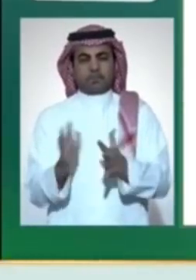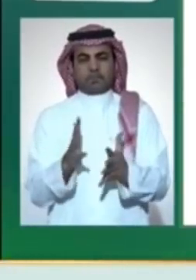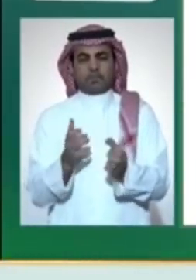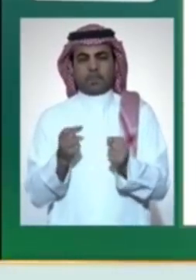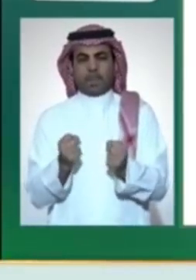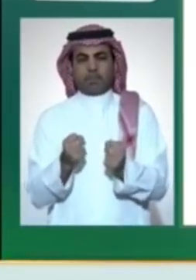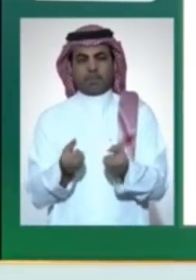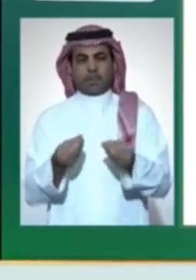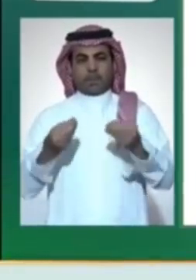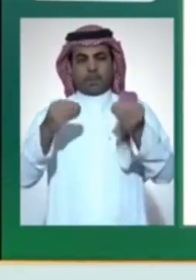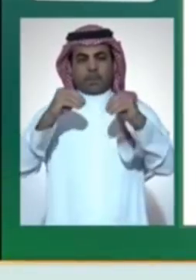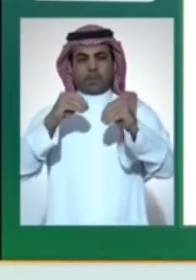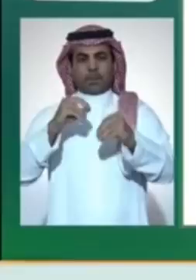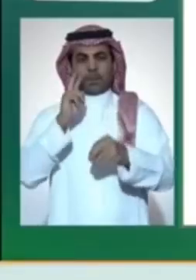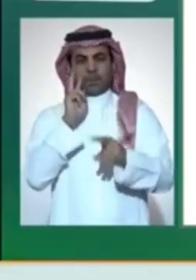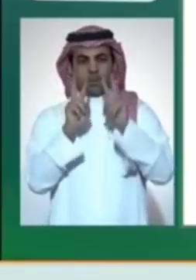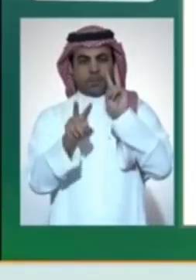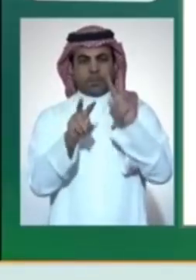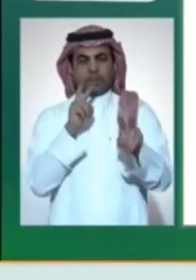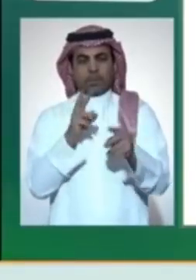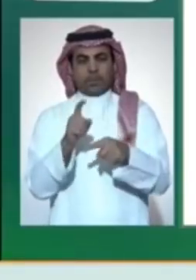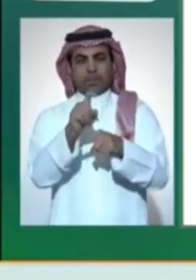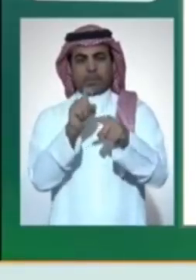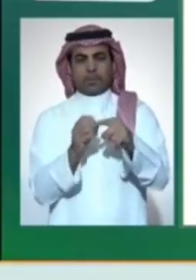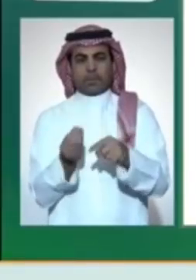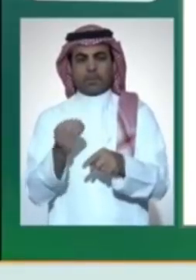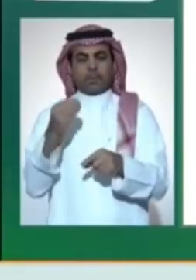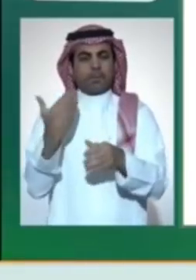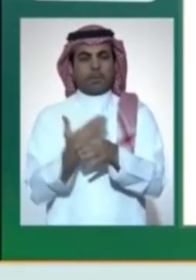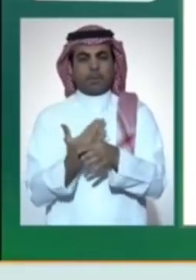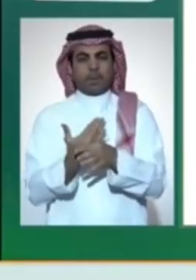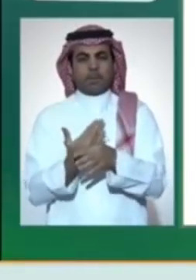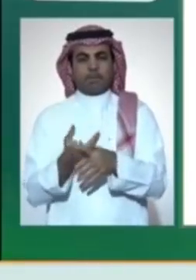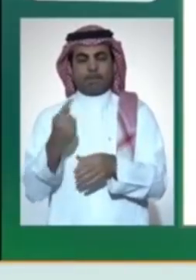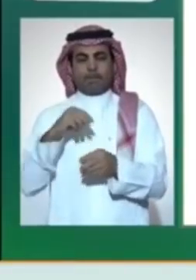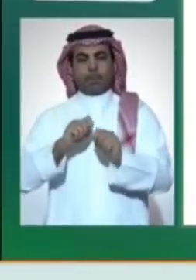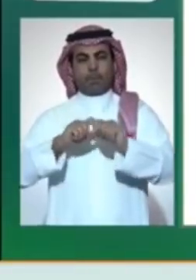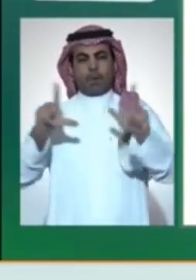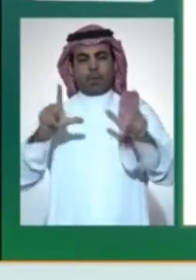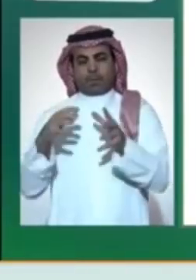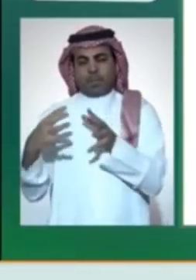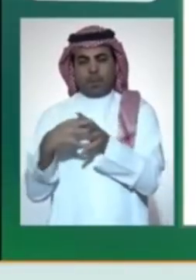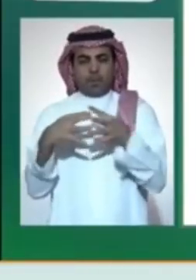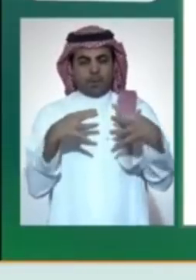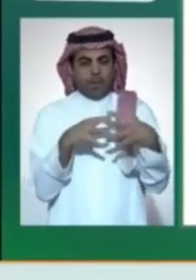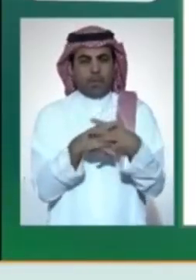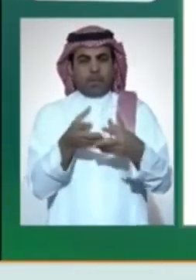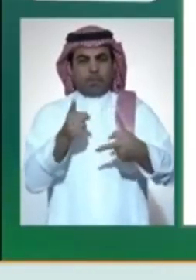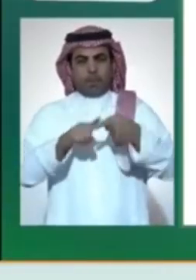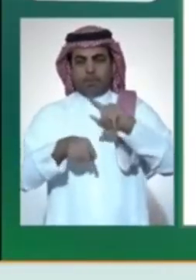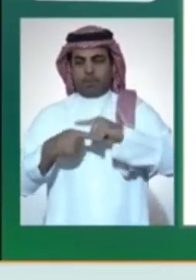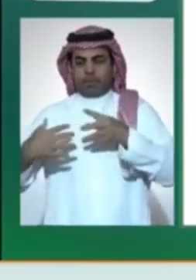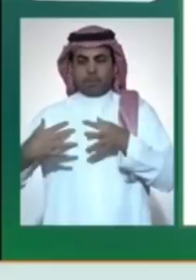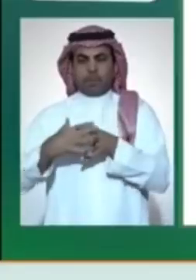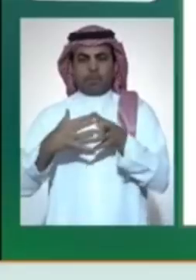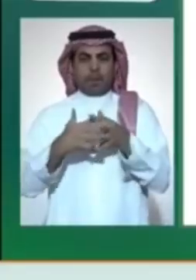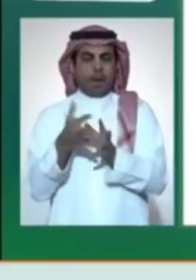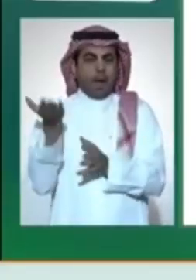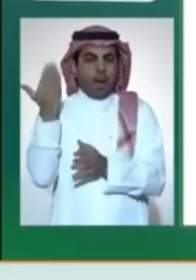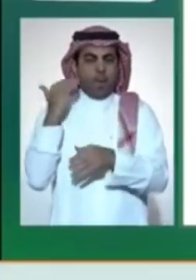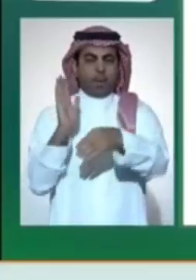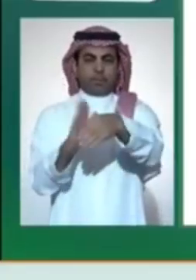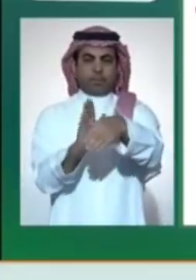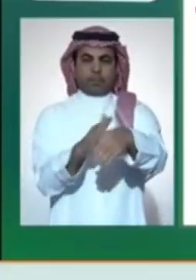هذا الصعود أيضا في هذه النسبة مرتبط بالتجمعات التي سبق أن أشرنا إليها في مقدمة